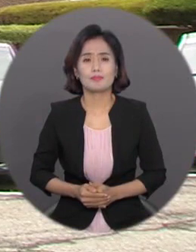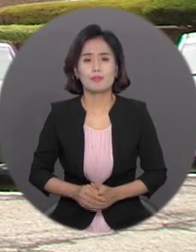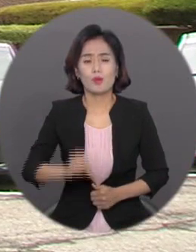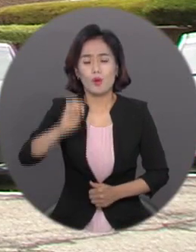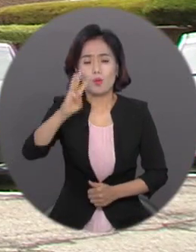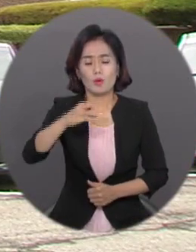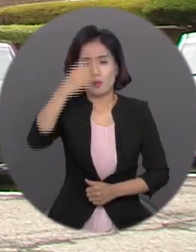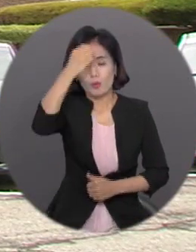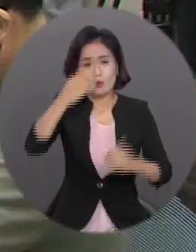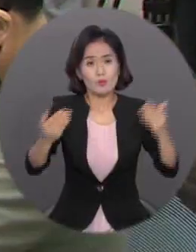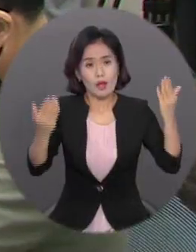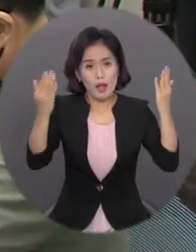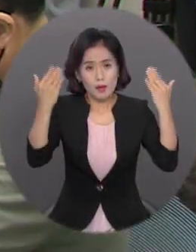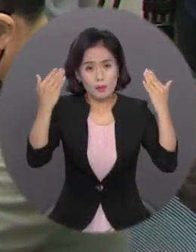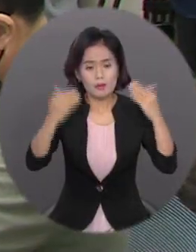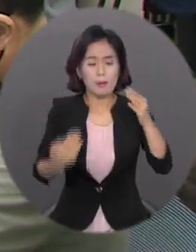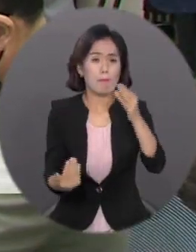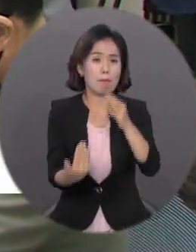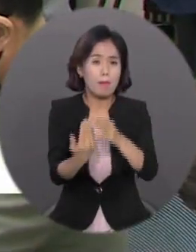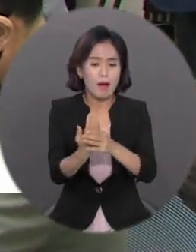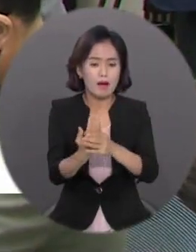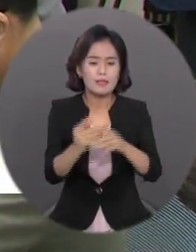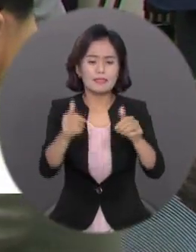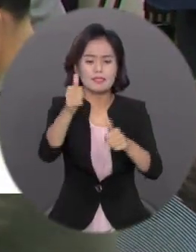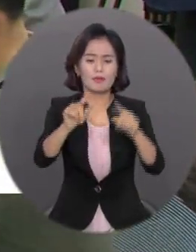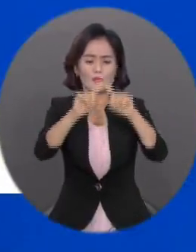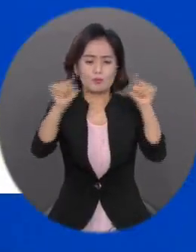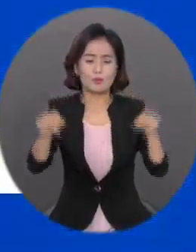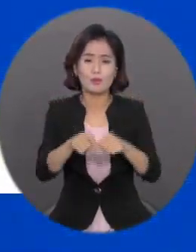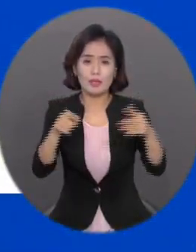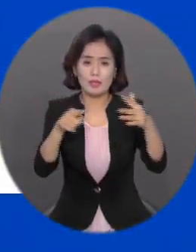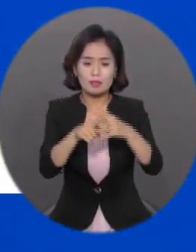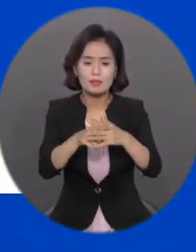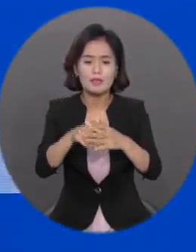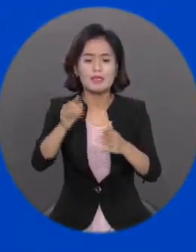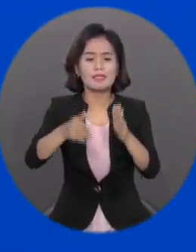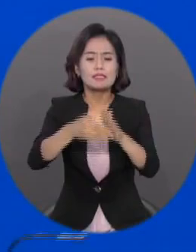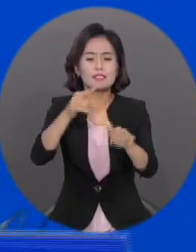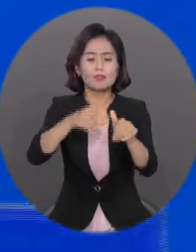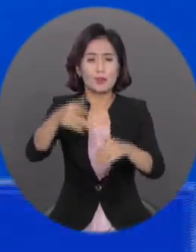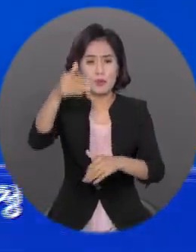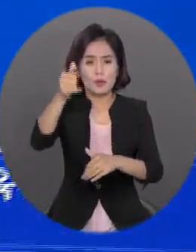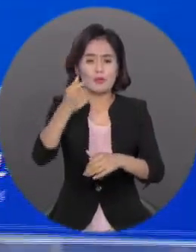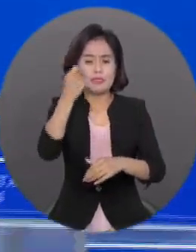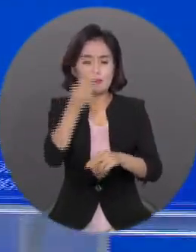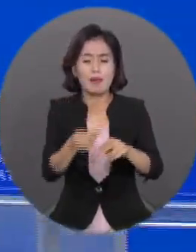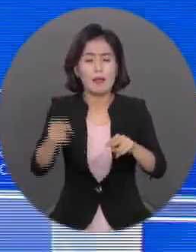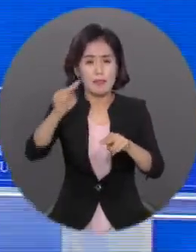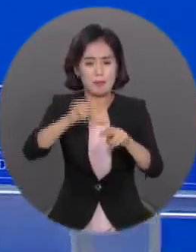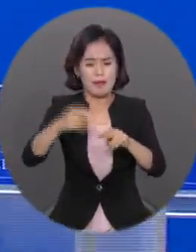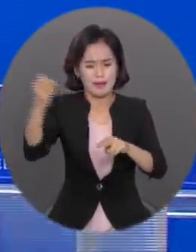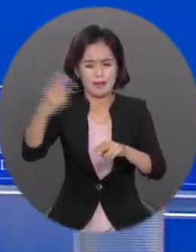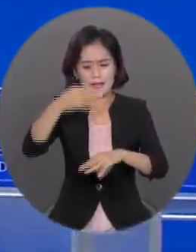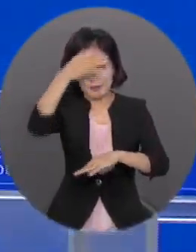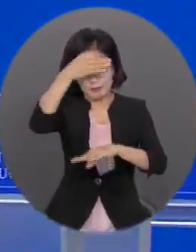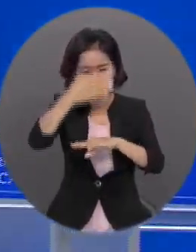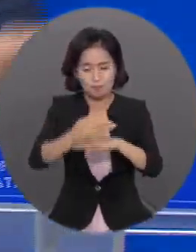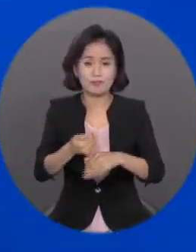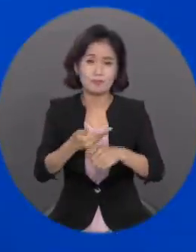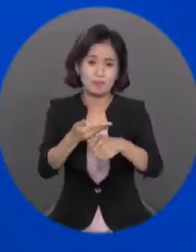광주 모 고등학교에서 벌어진 시험지 유출 사태로 이정선 광주시 교육감이 취임 한 달여 만에 고개를